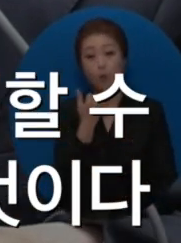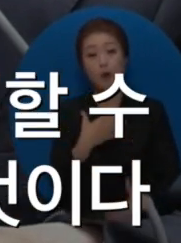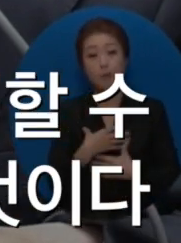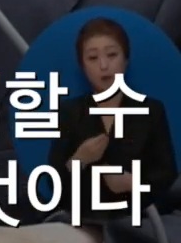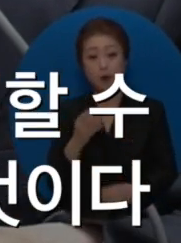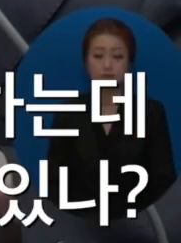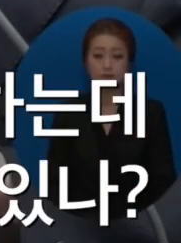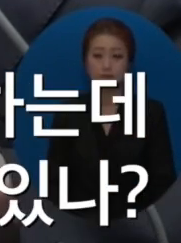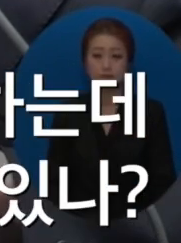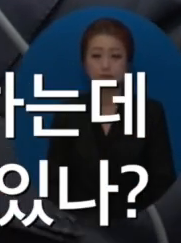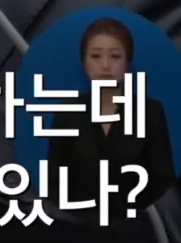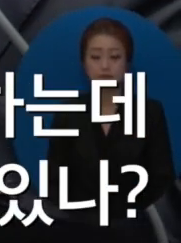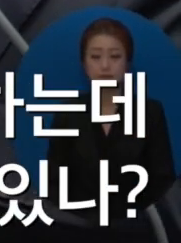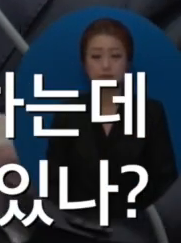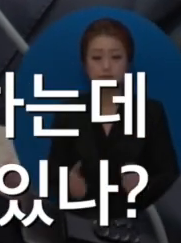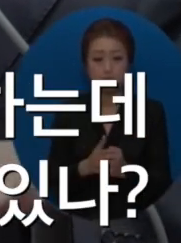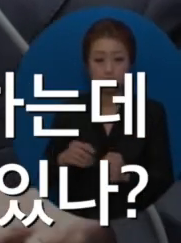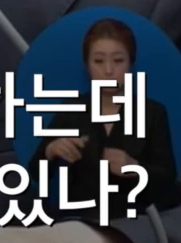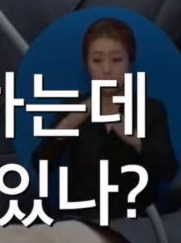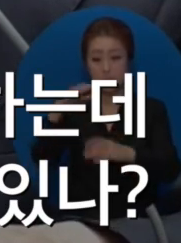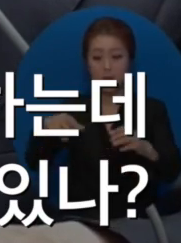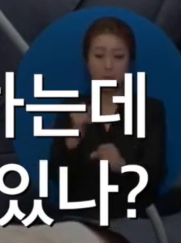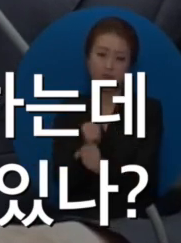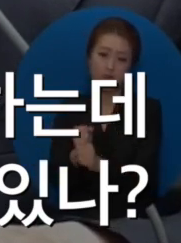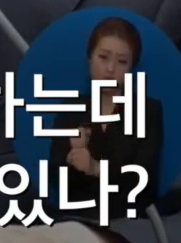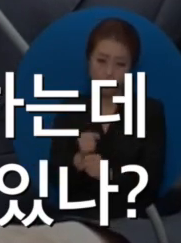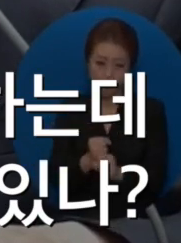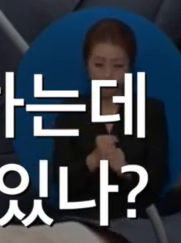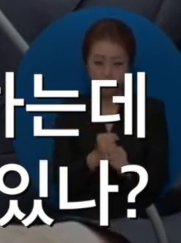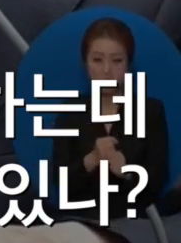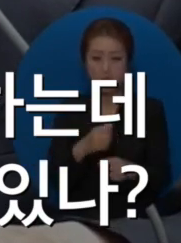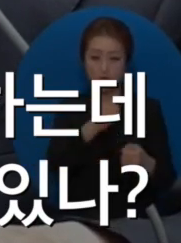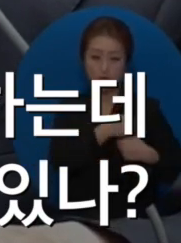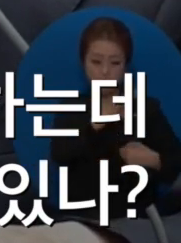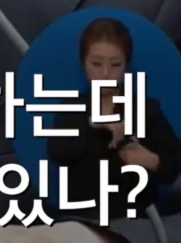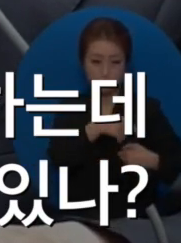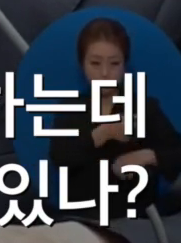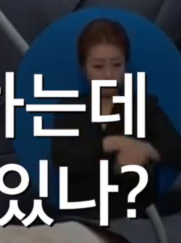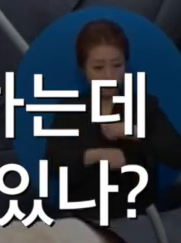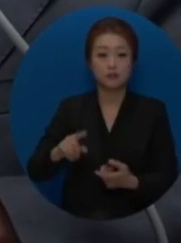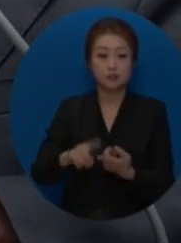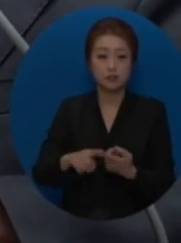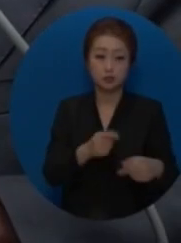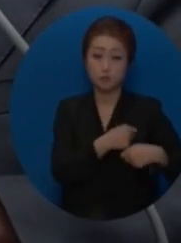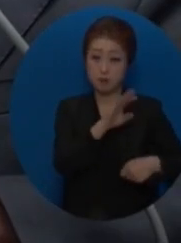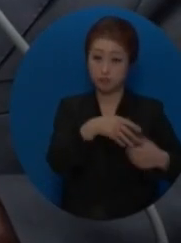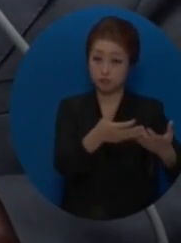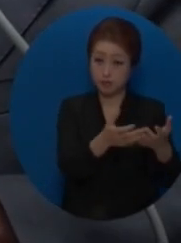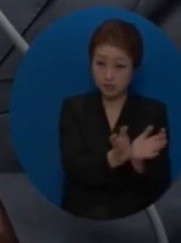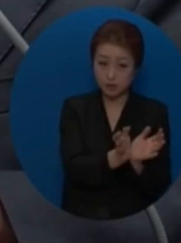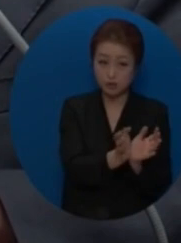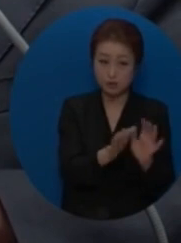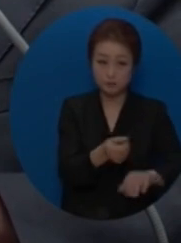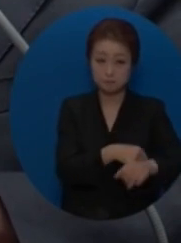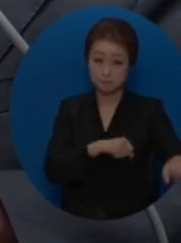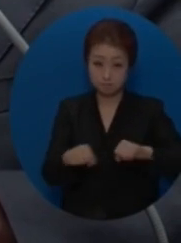있고, 그래서 그런 마을을 조성하는데 국방부에서 앞장설 수 있습니까? 국방부가